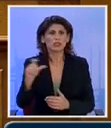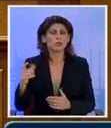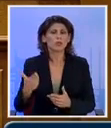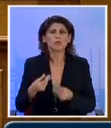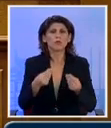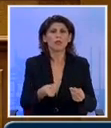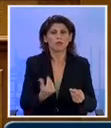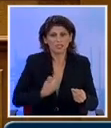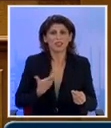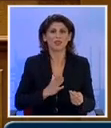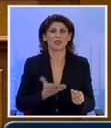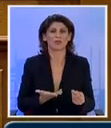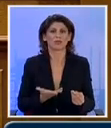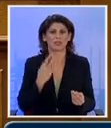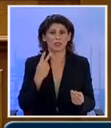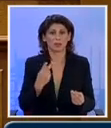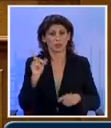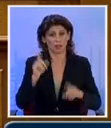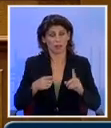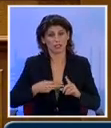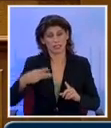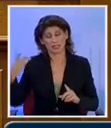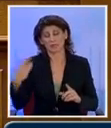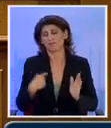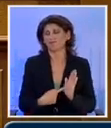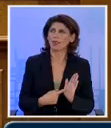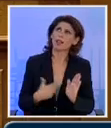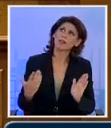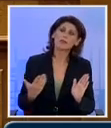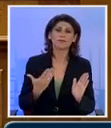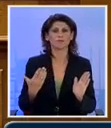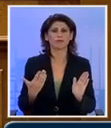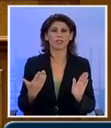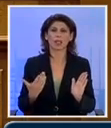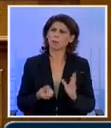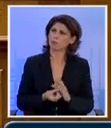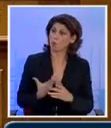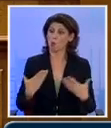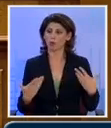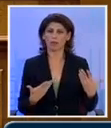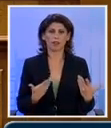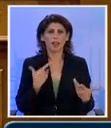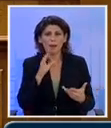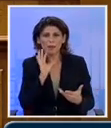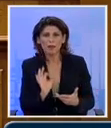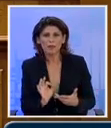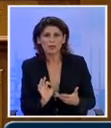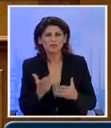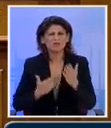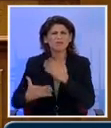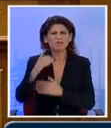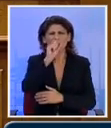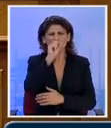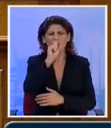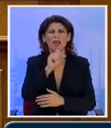ανθρώπους. Βλέπετε, μερικοί ΣΥΡΙΖΕΙ παριστάνουν τους νεοτεριστές, αλλά στην πραγματικότητα είστε πιο παλιοί και από